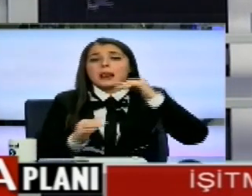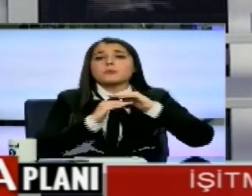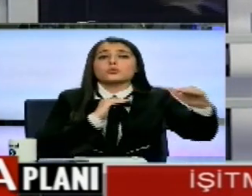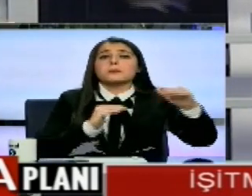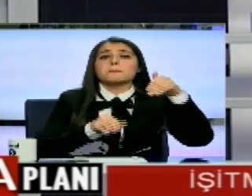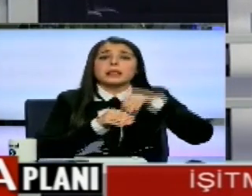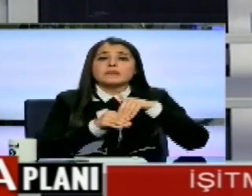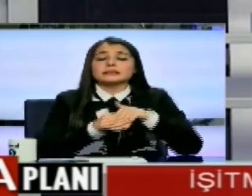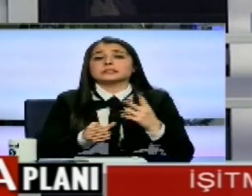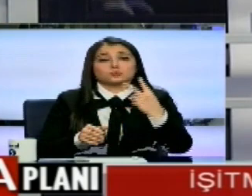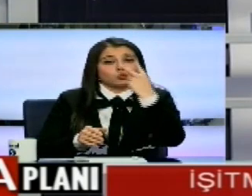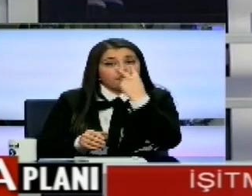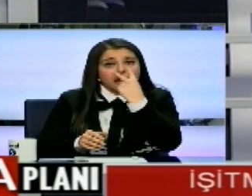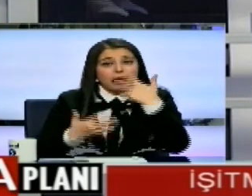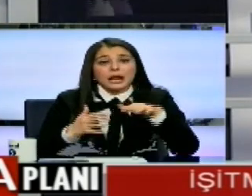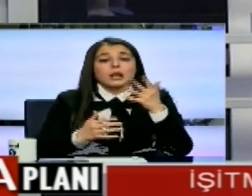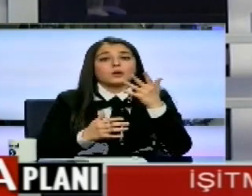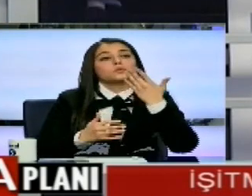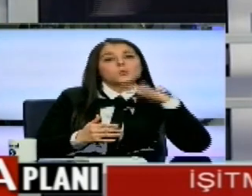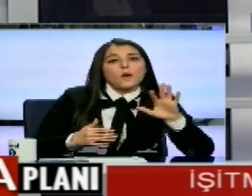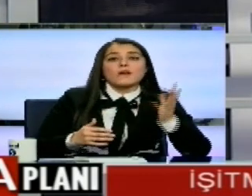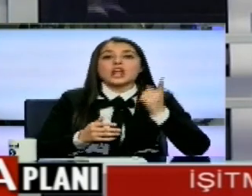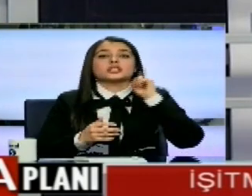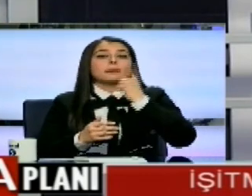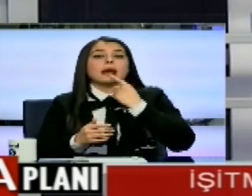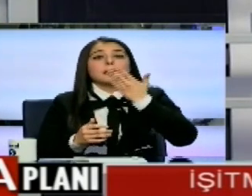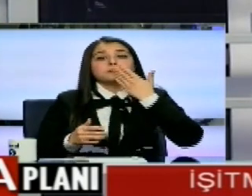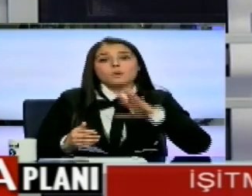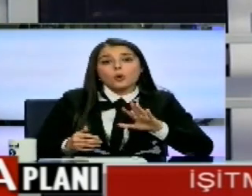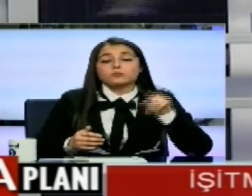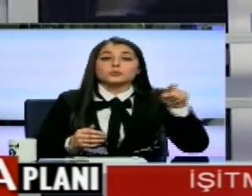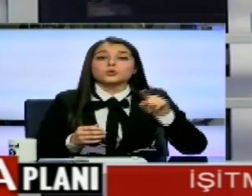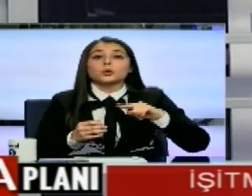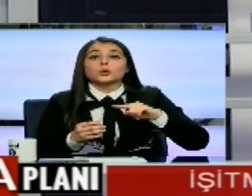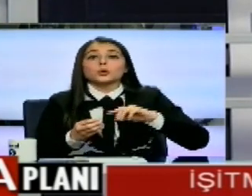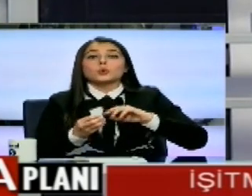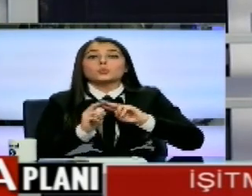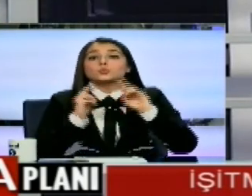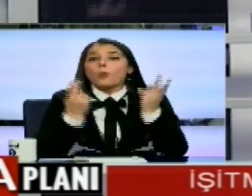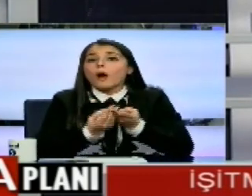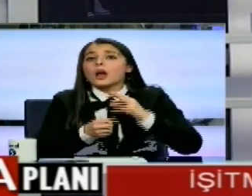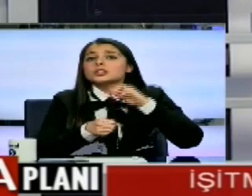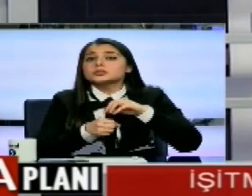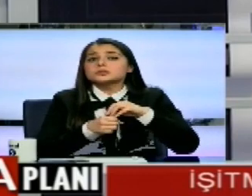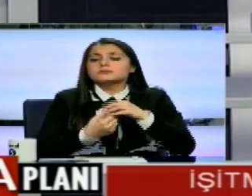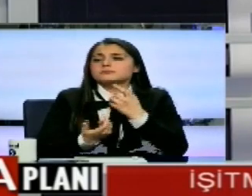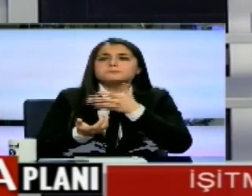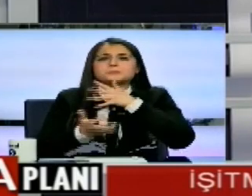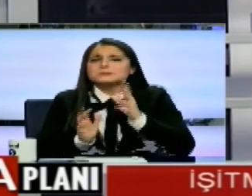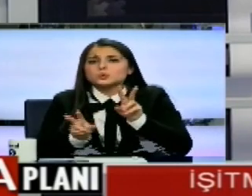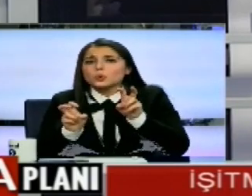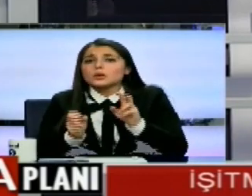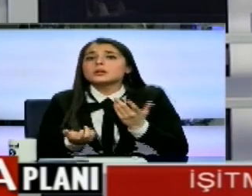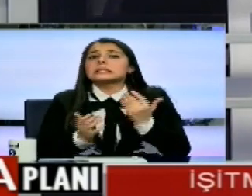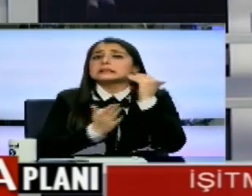milletvekili görme engelli olmadığı için ya da işitme engelli olmadığı için bu dünyanın dilini doğal olarak bilemiyor. Bununla ilgili yasa ve